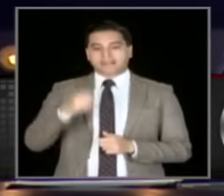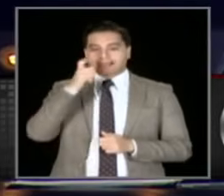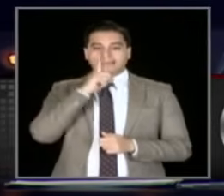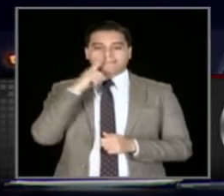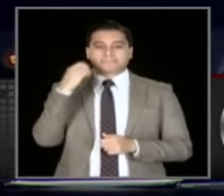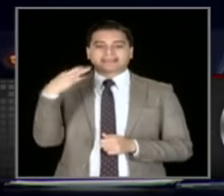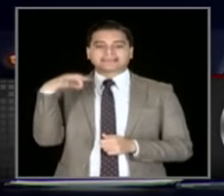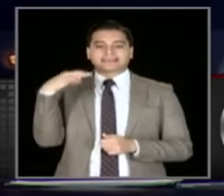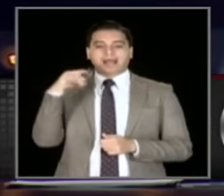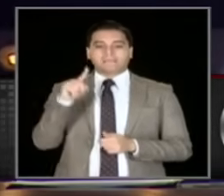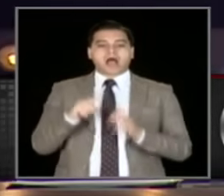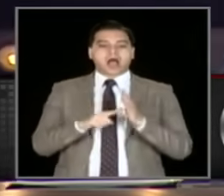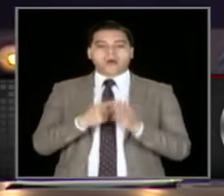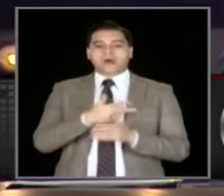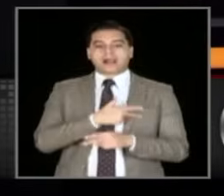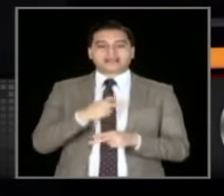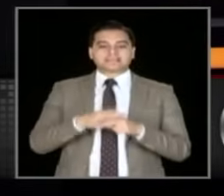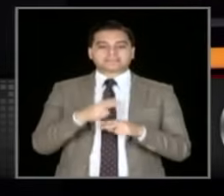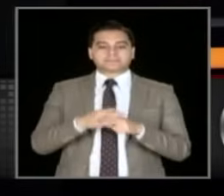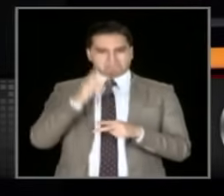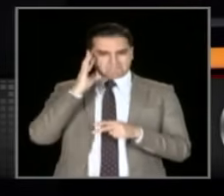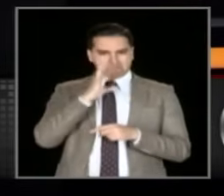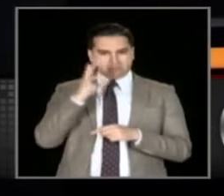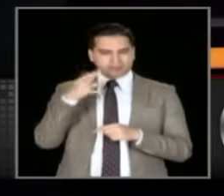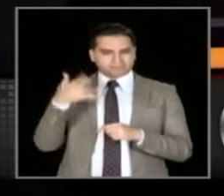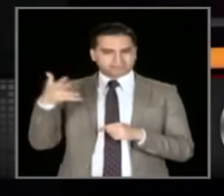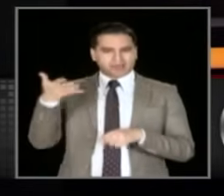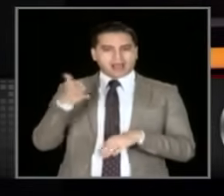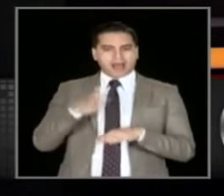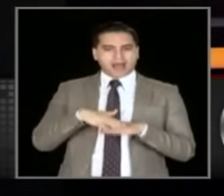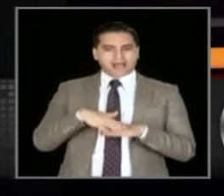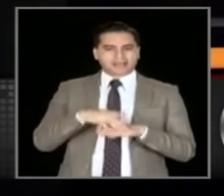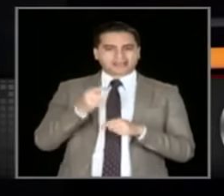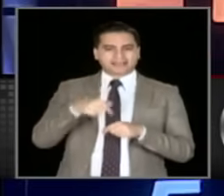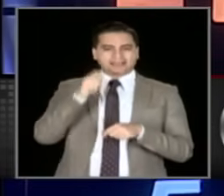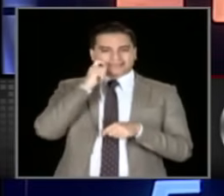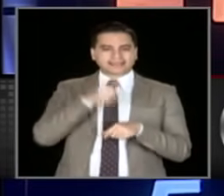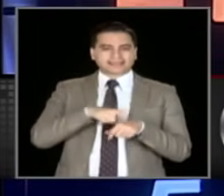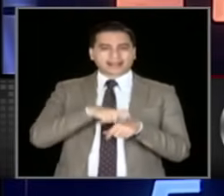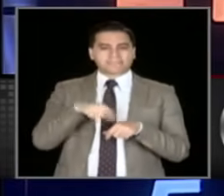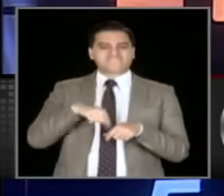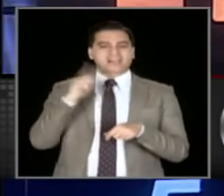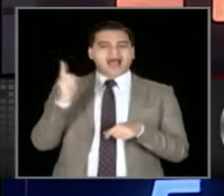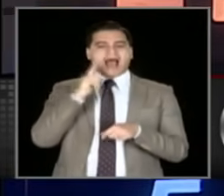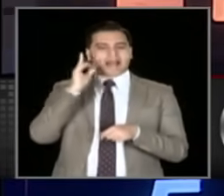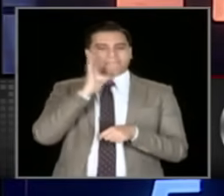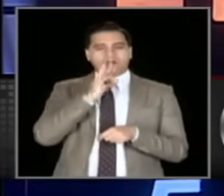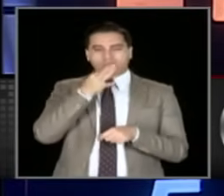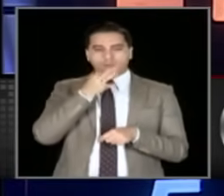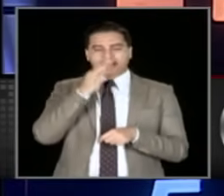الدم الذهبي هو الاسم الشائع لأحد أندر فصائل الدم في